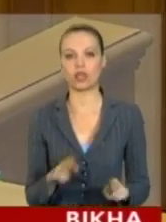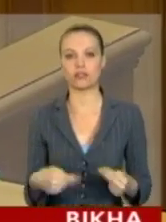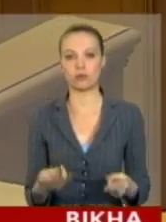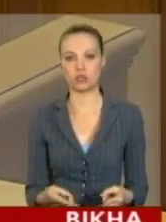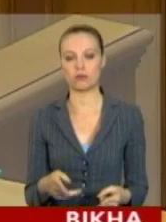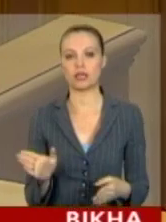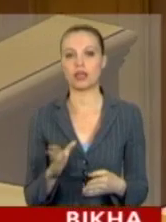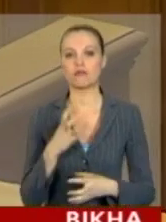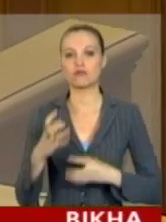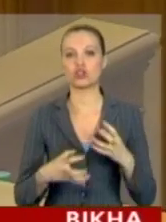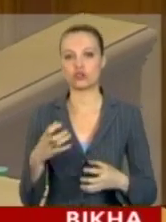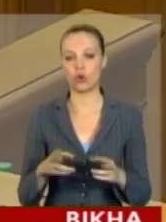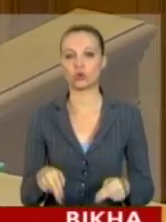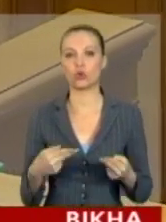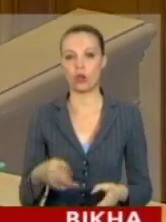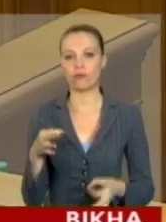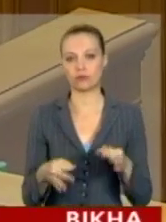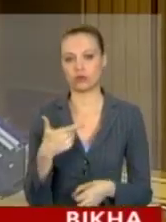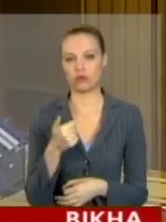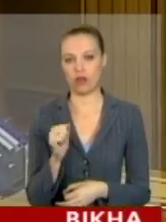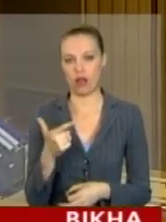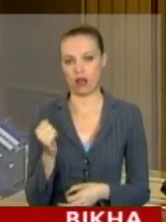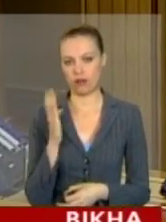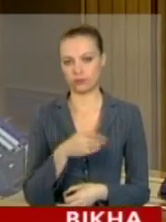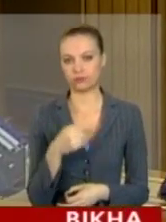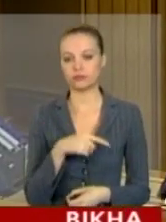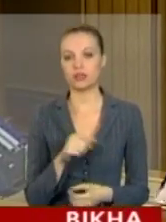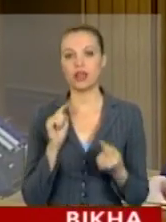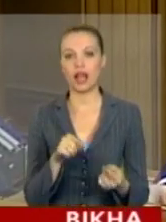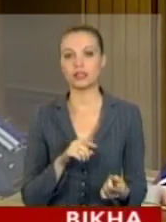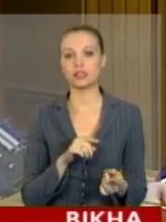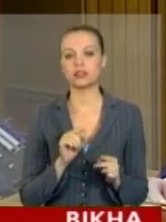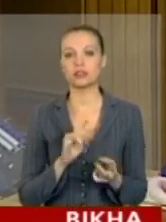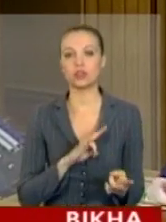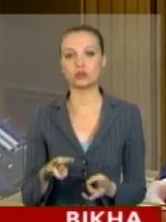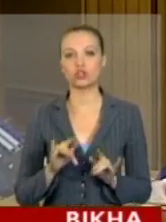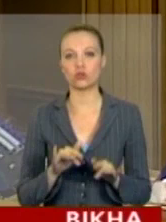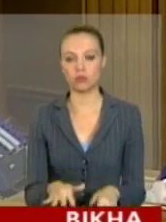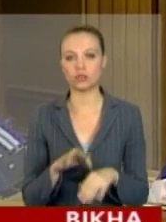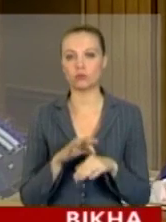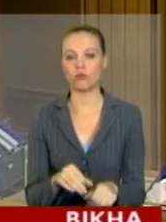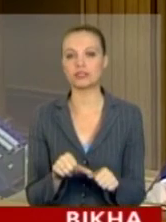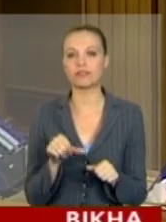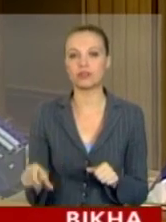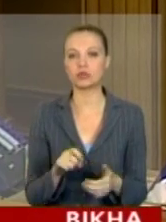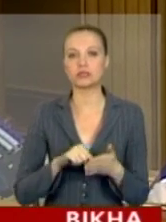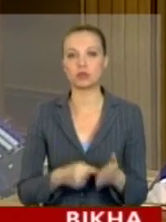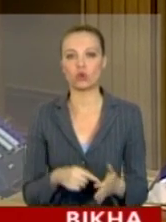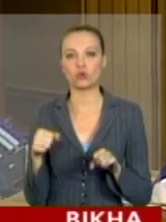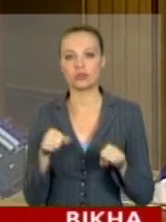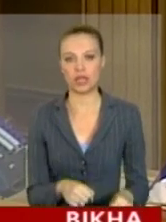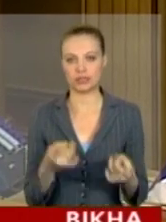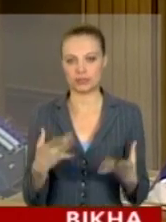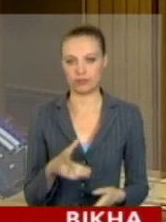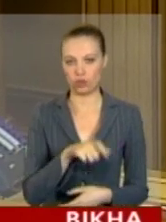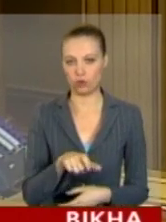преступления Международным уголовным судом Гааги. Антитерористична операція проводиться виключно з метою захисту